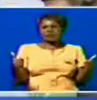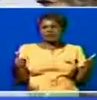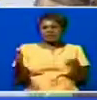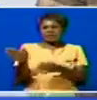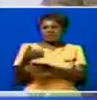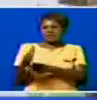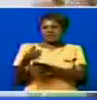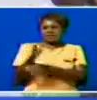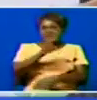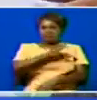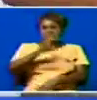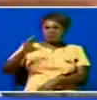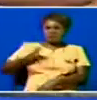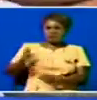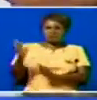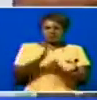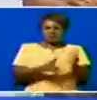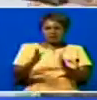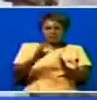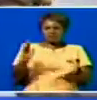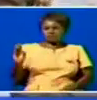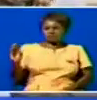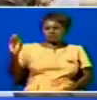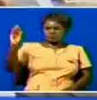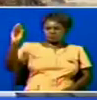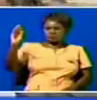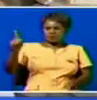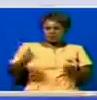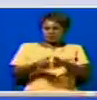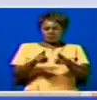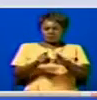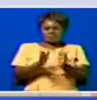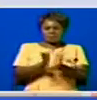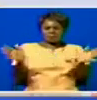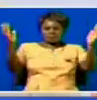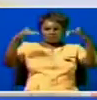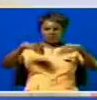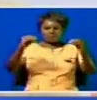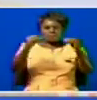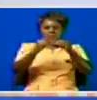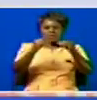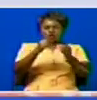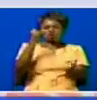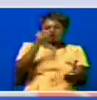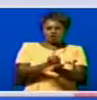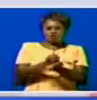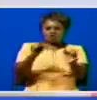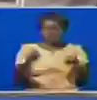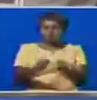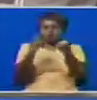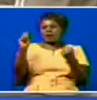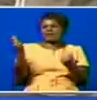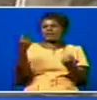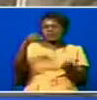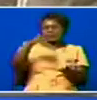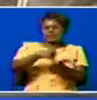Alhamisi, kamati kuu inayoshughulikia maandalizi ya shughuli hiyo pamoja na masuala ya mabunge ya wananchi ilikutana katika makao makuu ya ukoo wa Kenya, ambapo